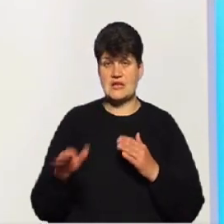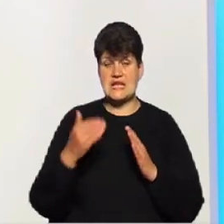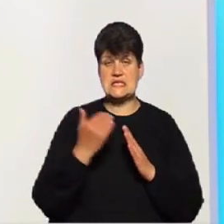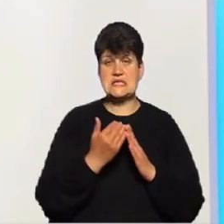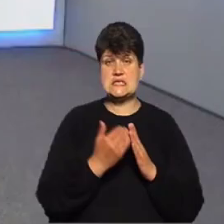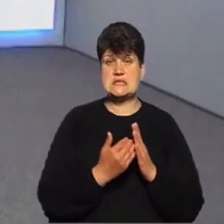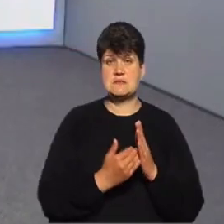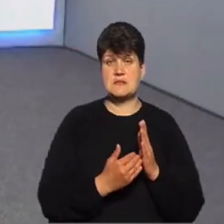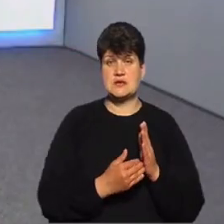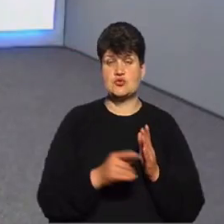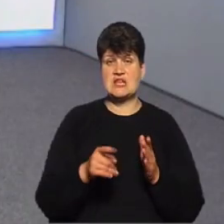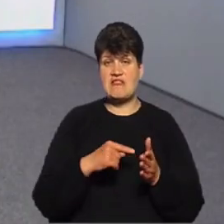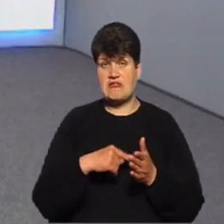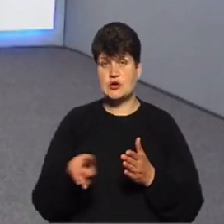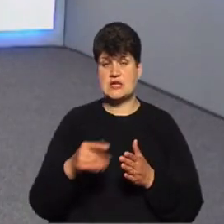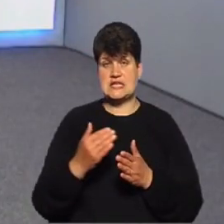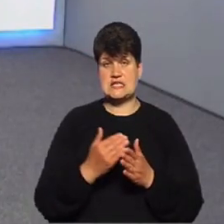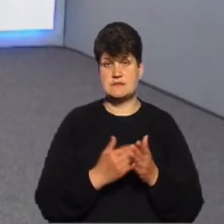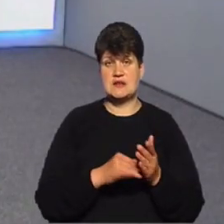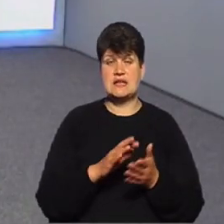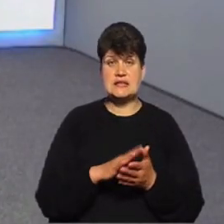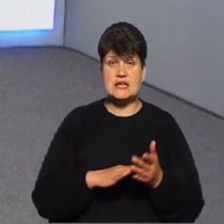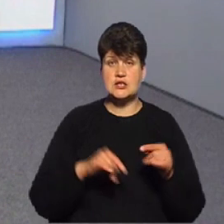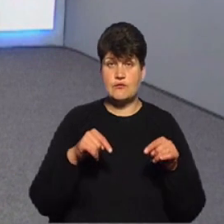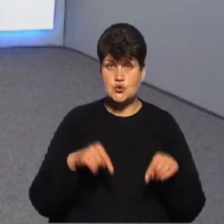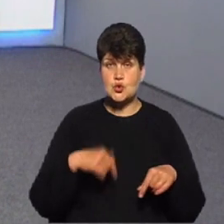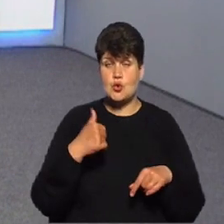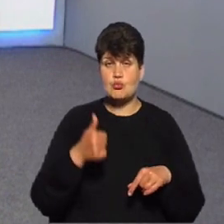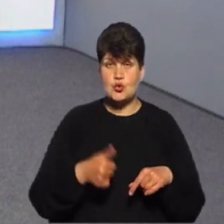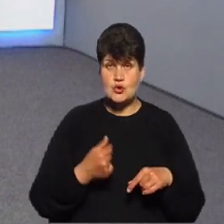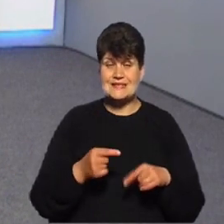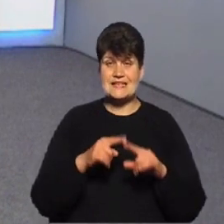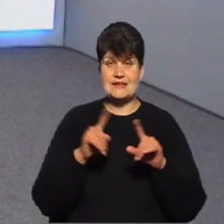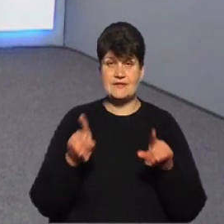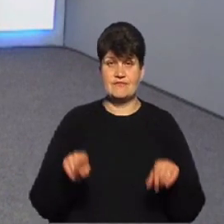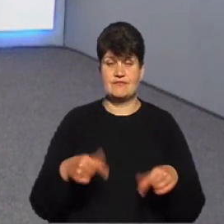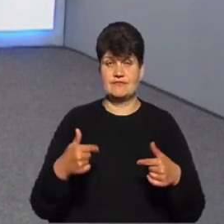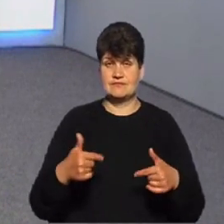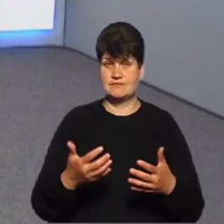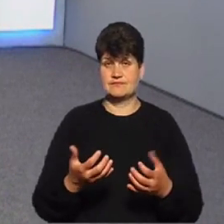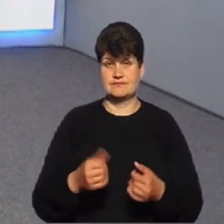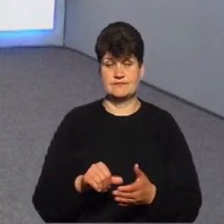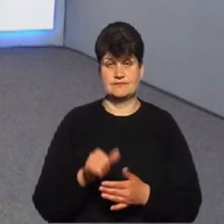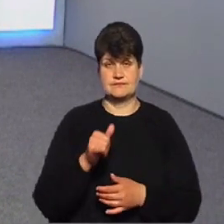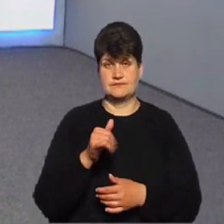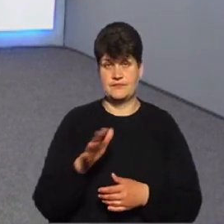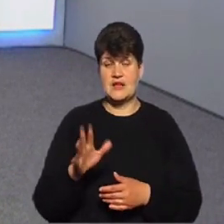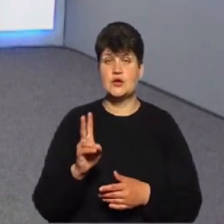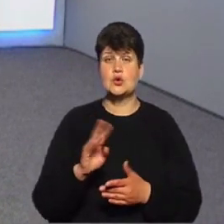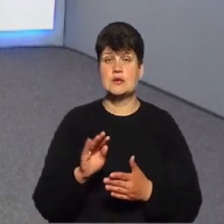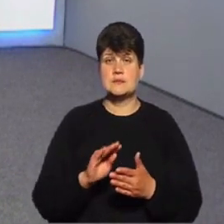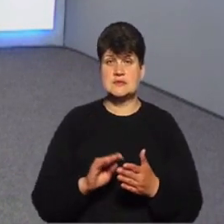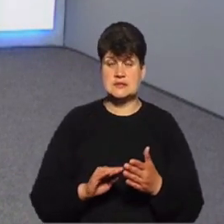списку, їх виключають з списку, і вони далі в цьому році у сертифікації участі не беруть. Не беруть. Окей, ті, що склали